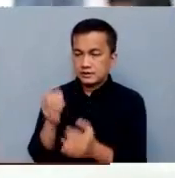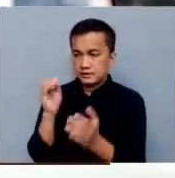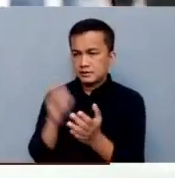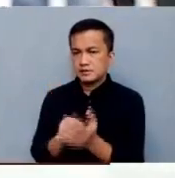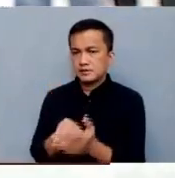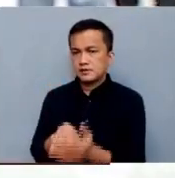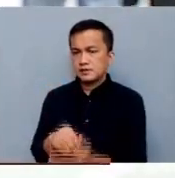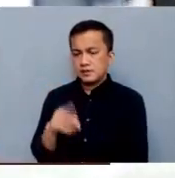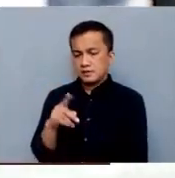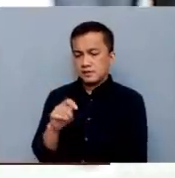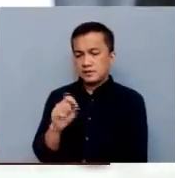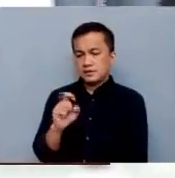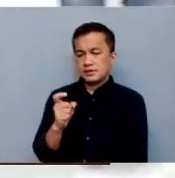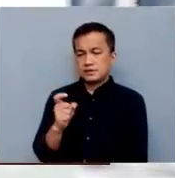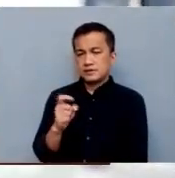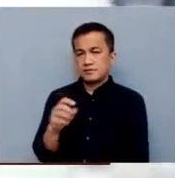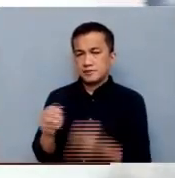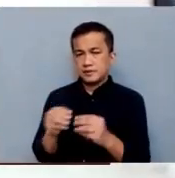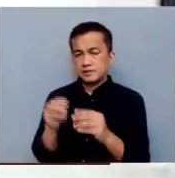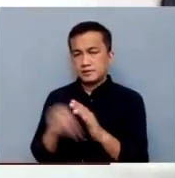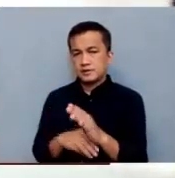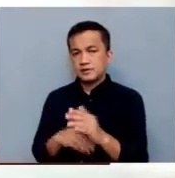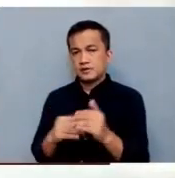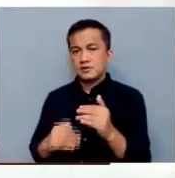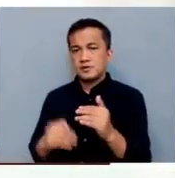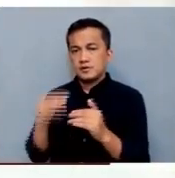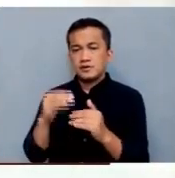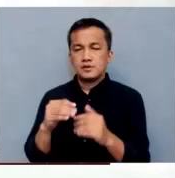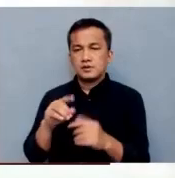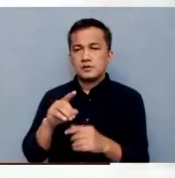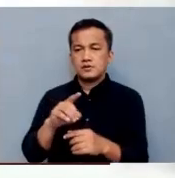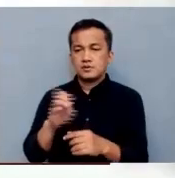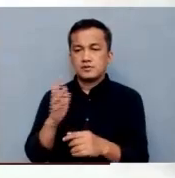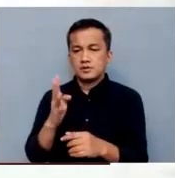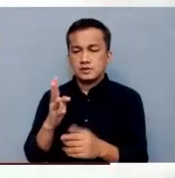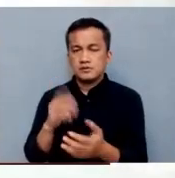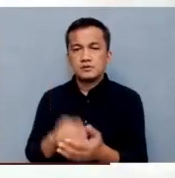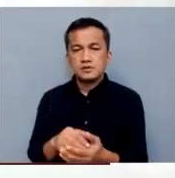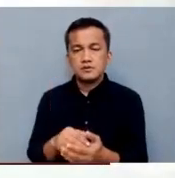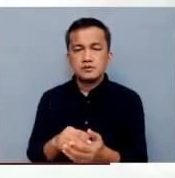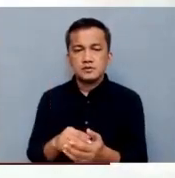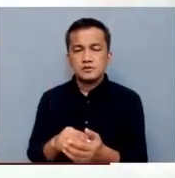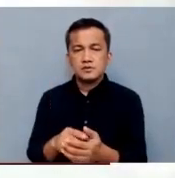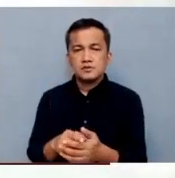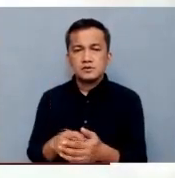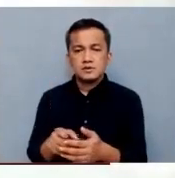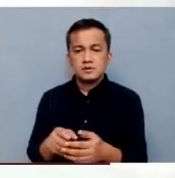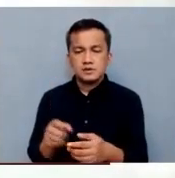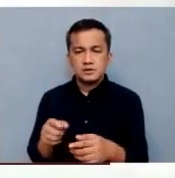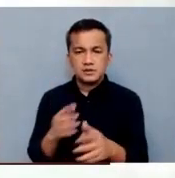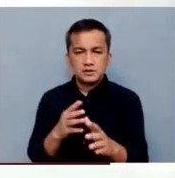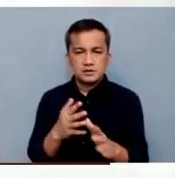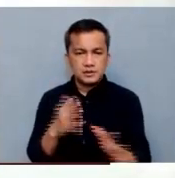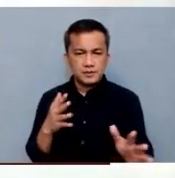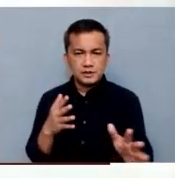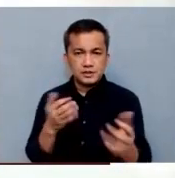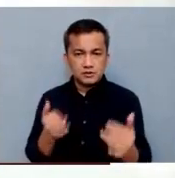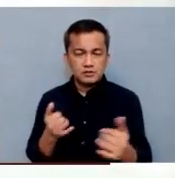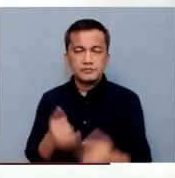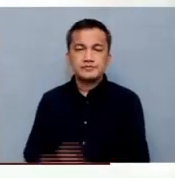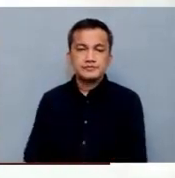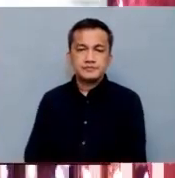PTEX Management, umabot na higit 140,000 ang foot traffic ngayong araw. Bok,